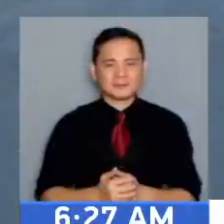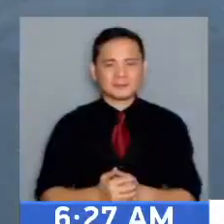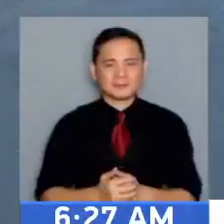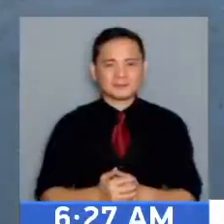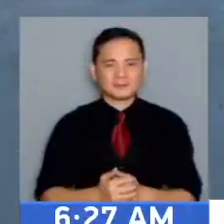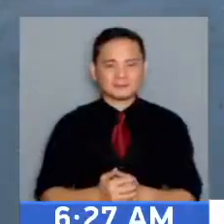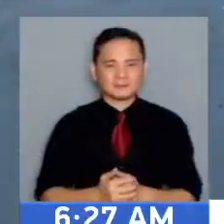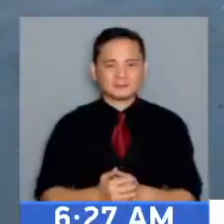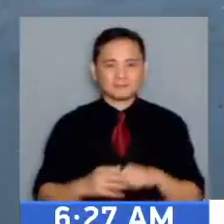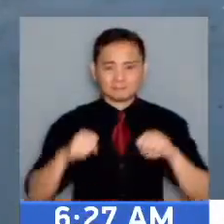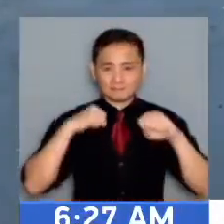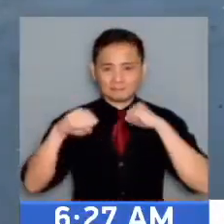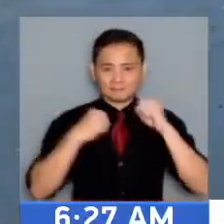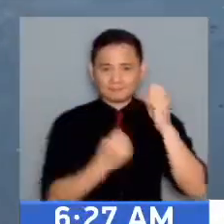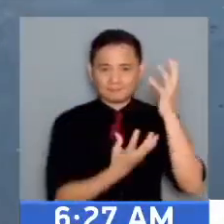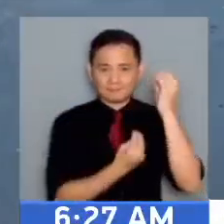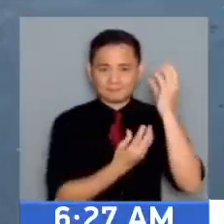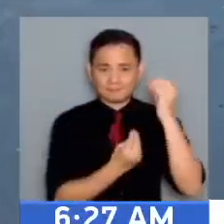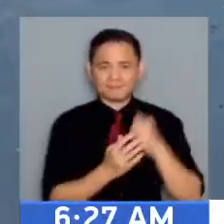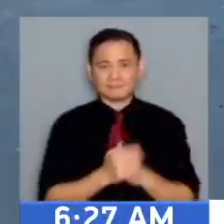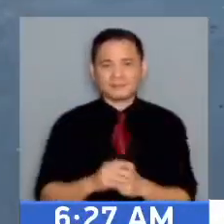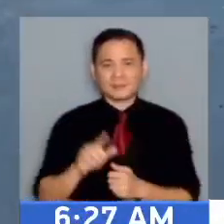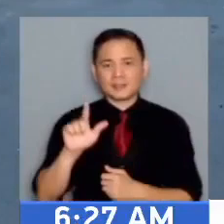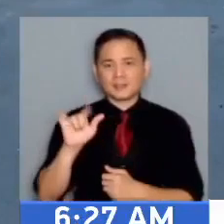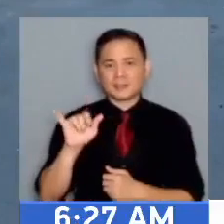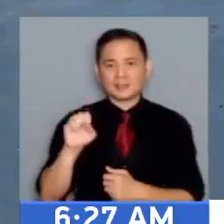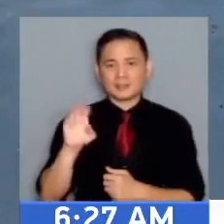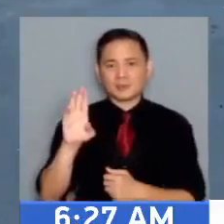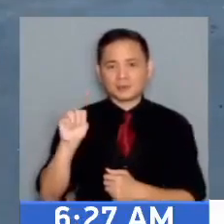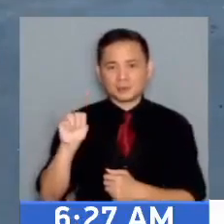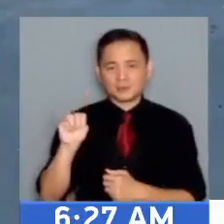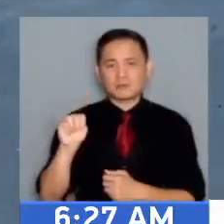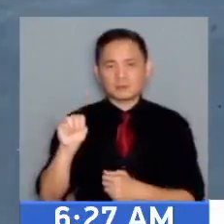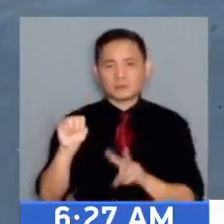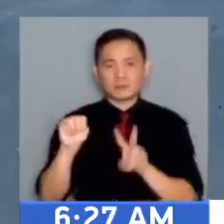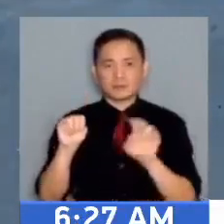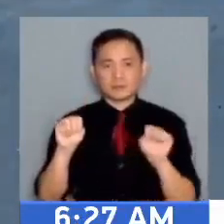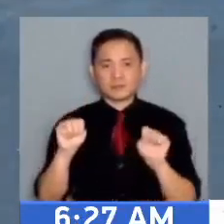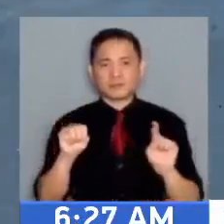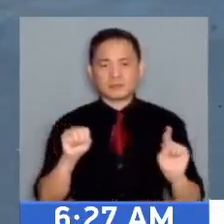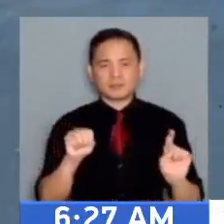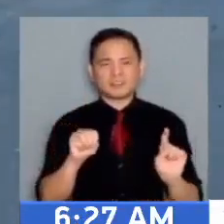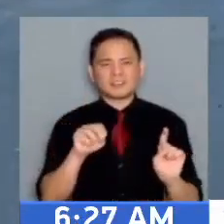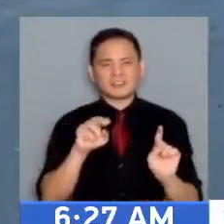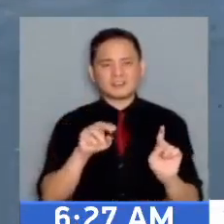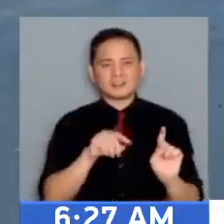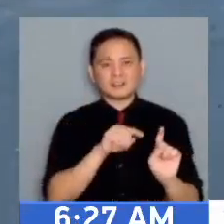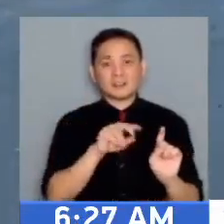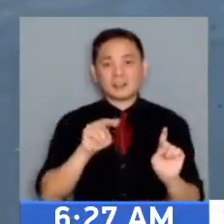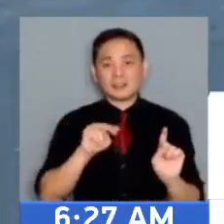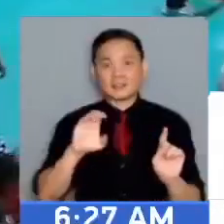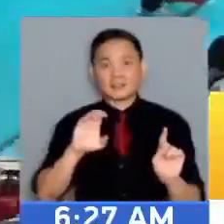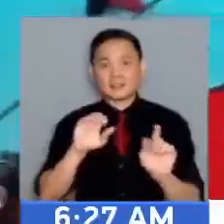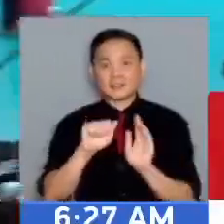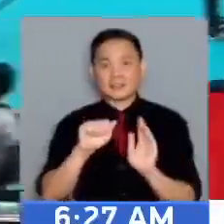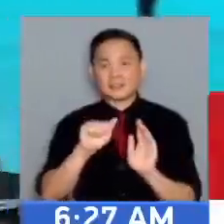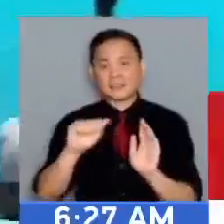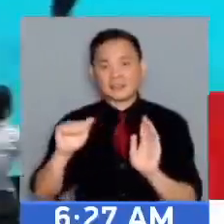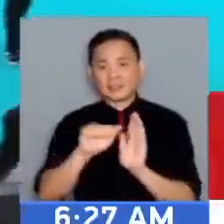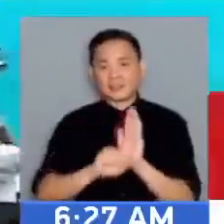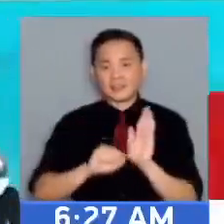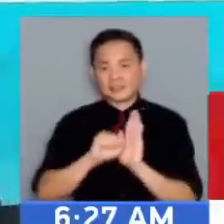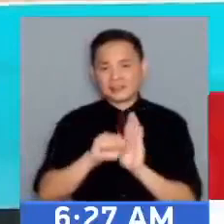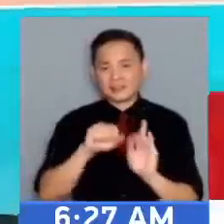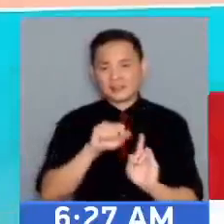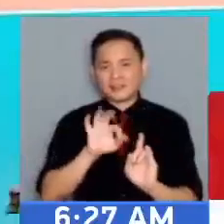Kumabante na po ang Lyceum Lady Pirates sa semifinals ng NCAA Season 98 Women's Volleyball Tournament. Yari matapos